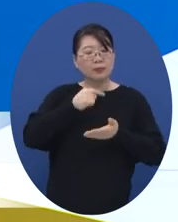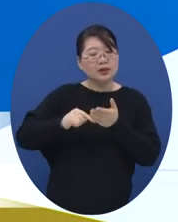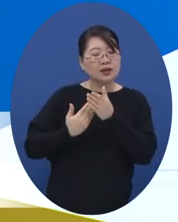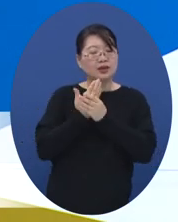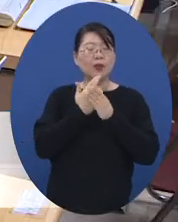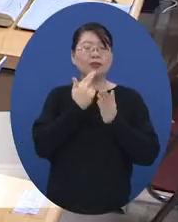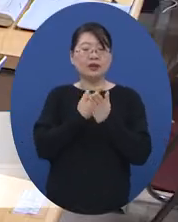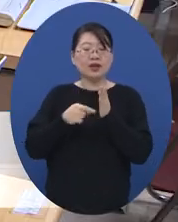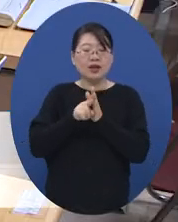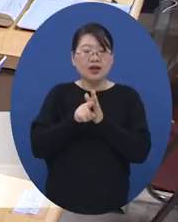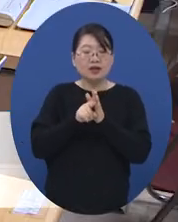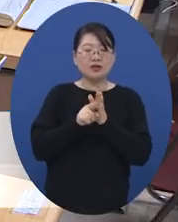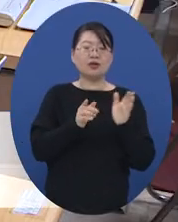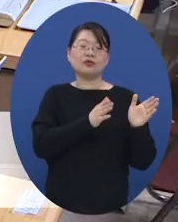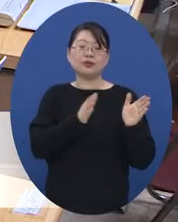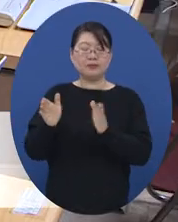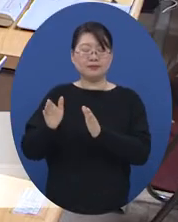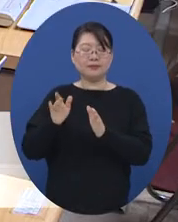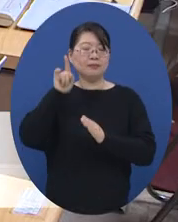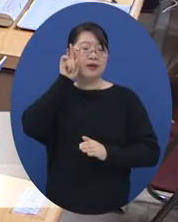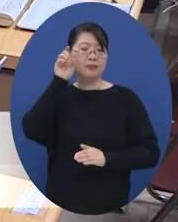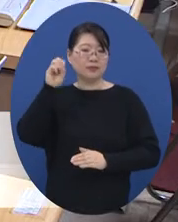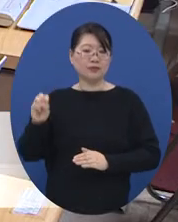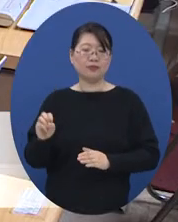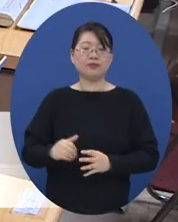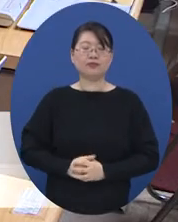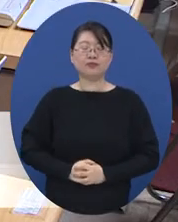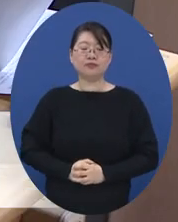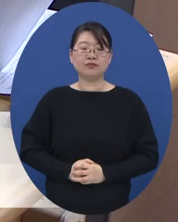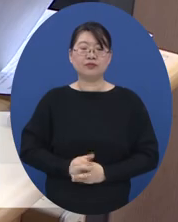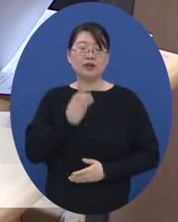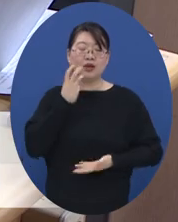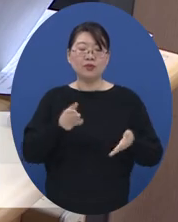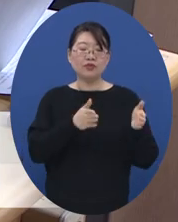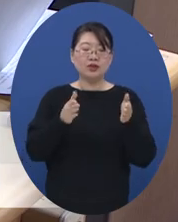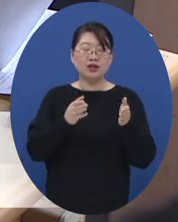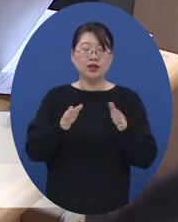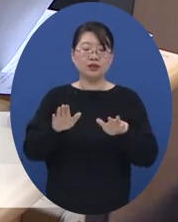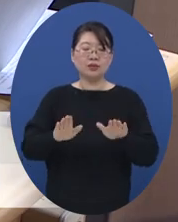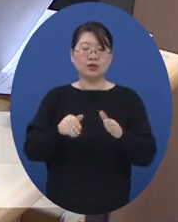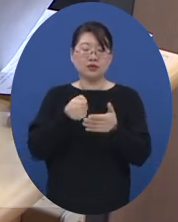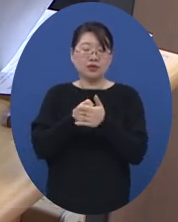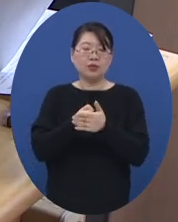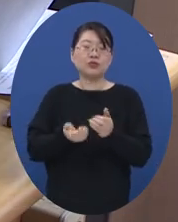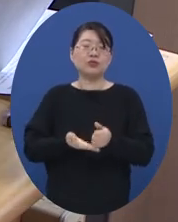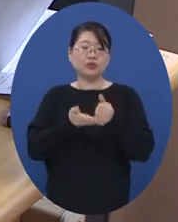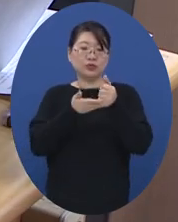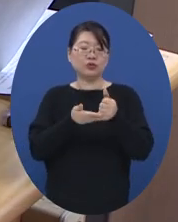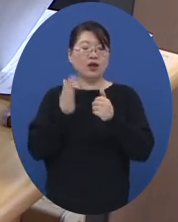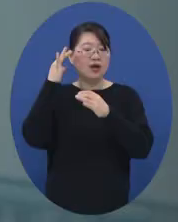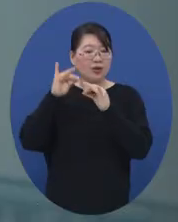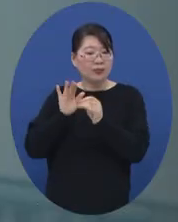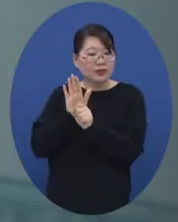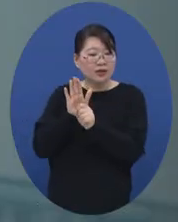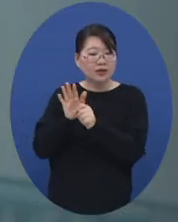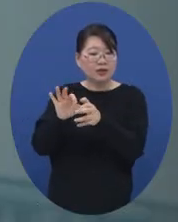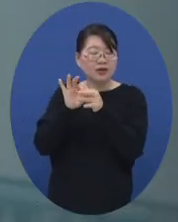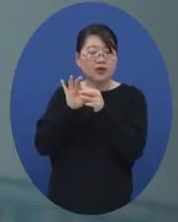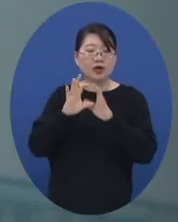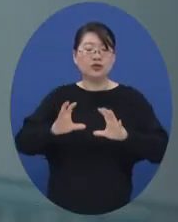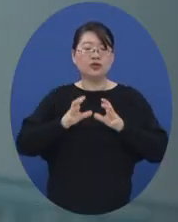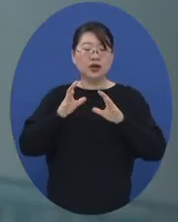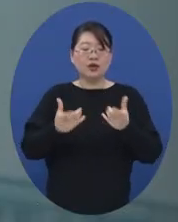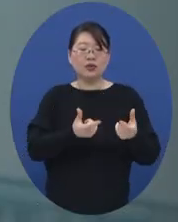발생하지 않도록 만전을 기하겠다고 밝혔습니다. 이어 경기도는 정부의 이번 결정을 존중하고 협력함으로써